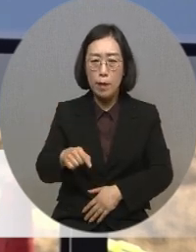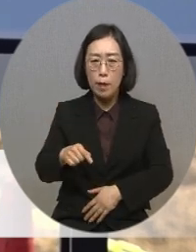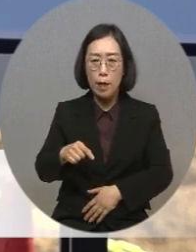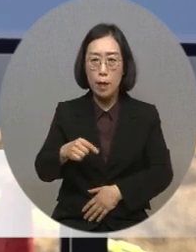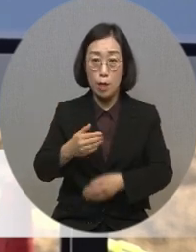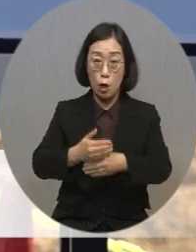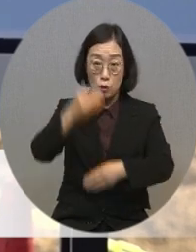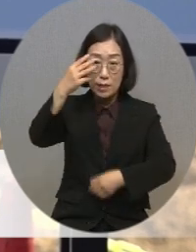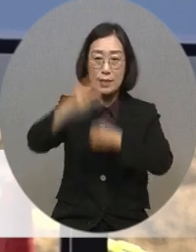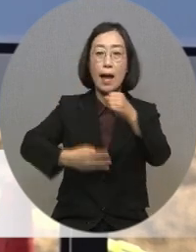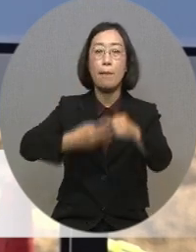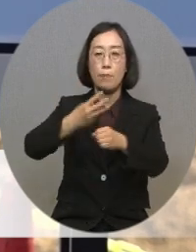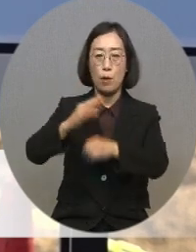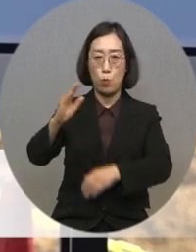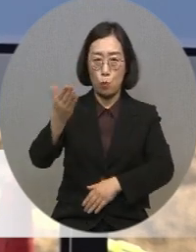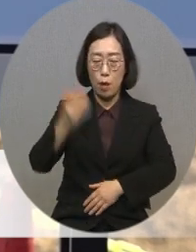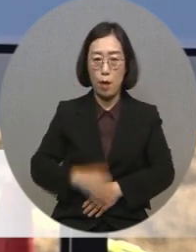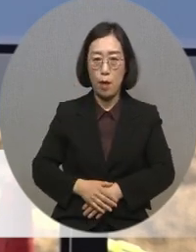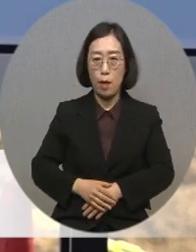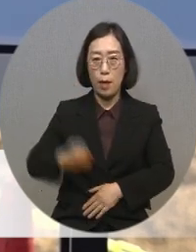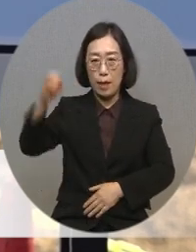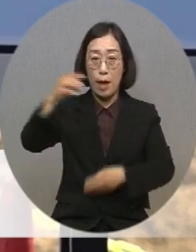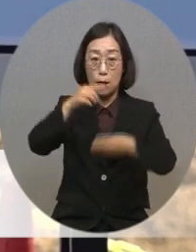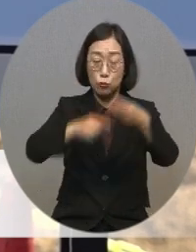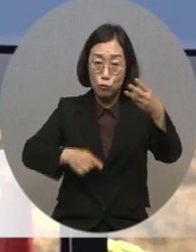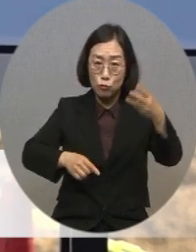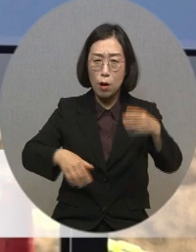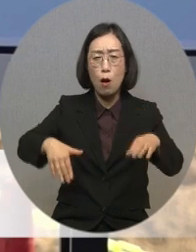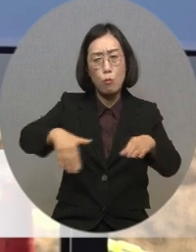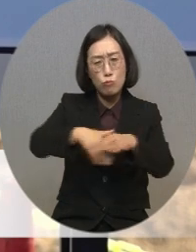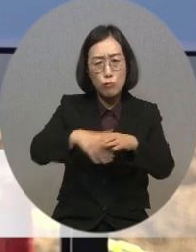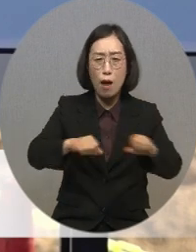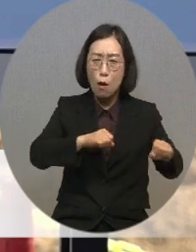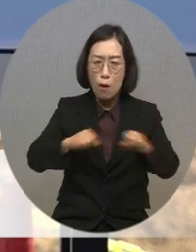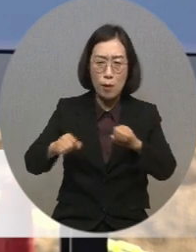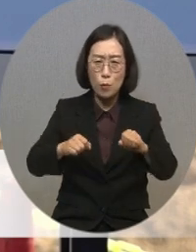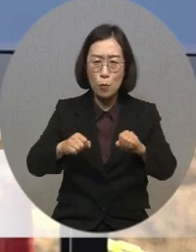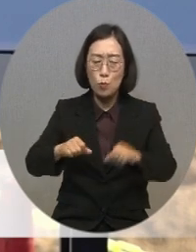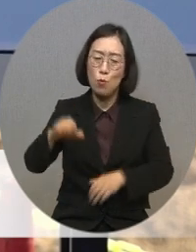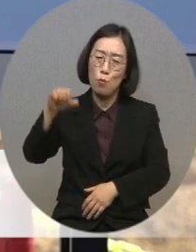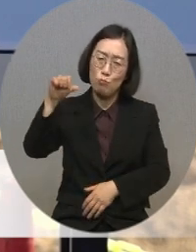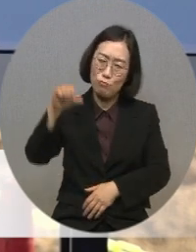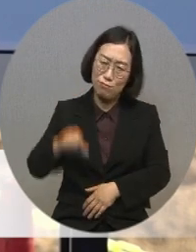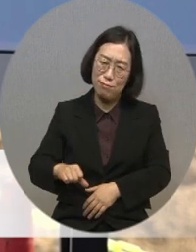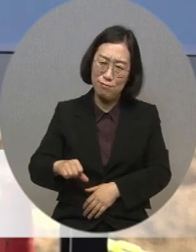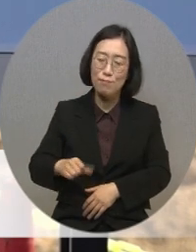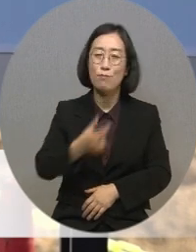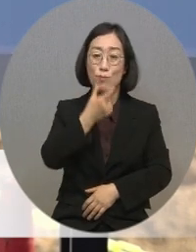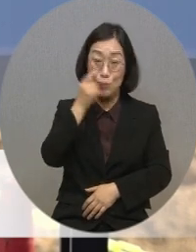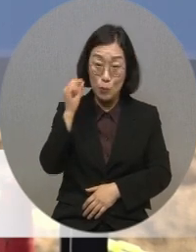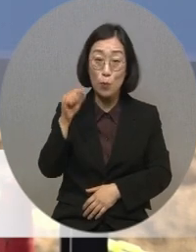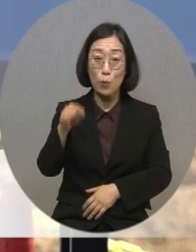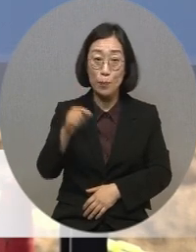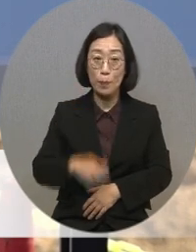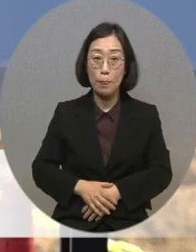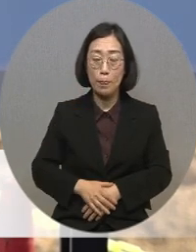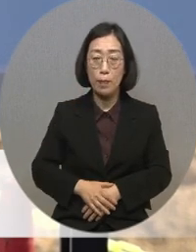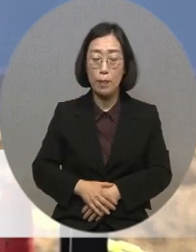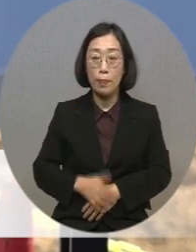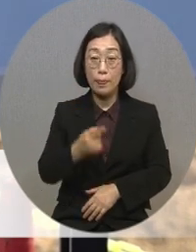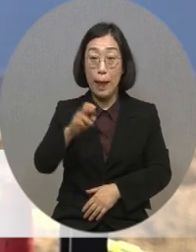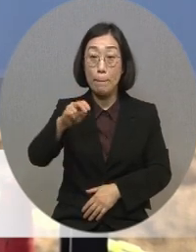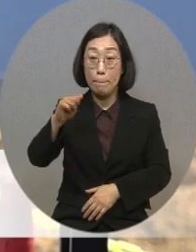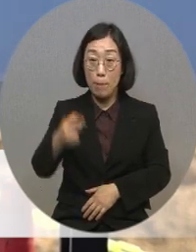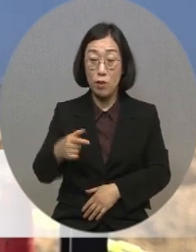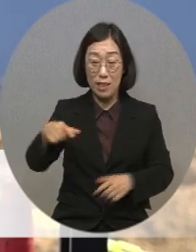3년째 돼가고 있고요. 우리 양주가 좀 문화가 좀 취약한 지역이잖아요. 그리고 특히 이 남면